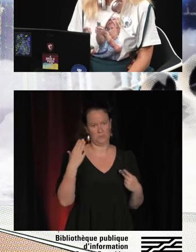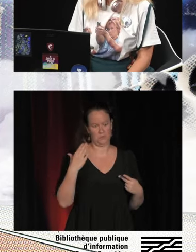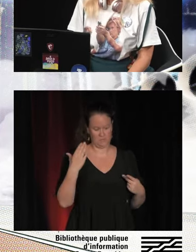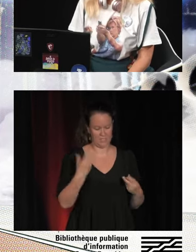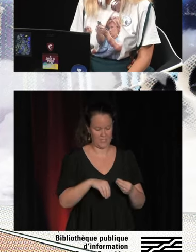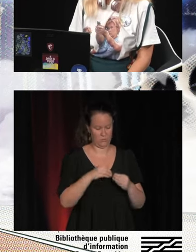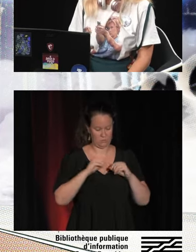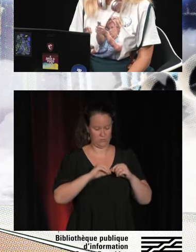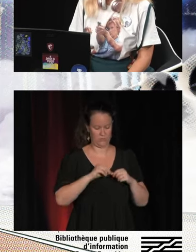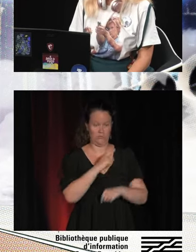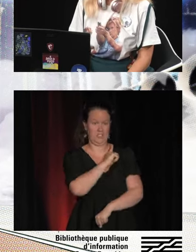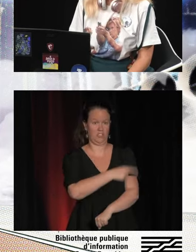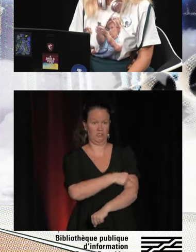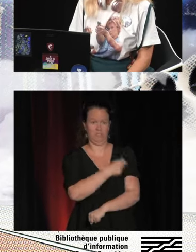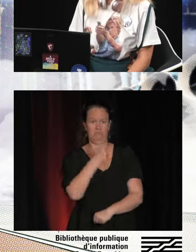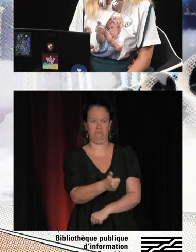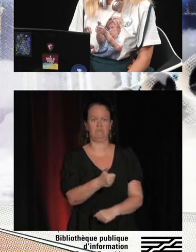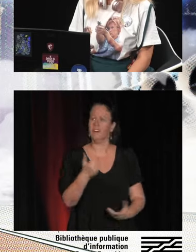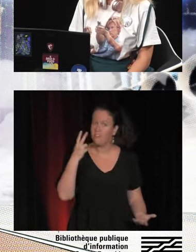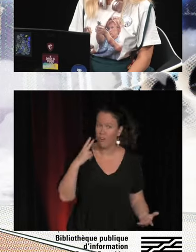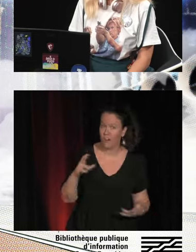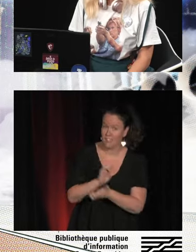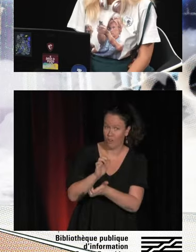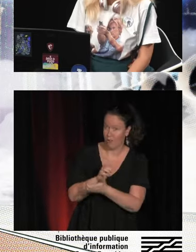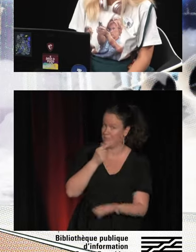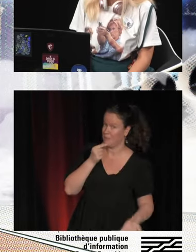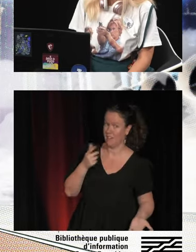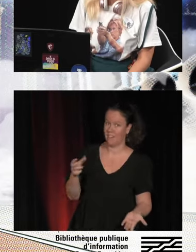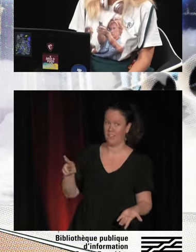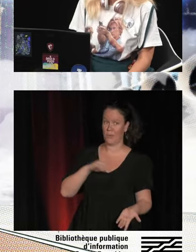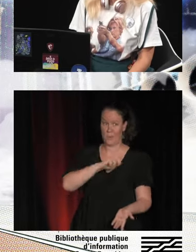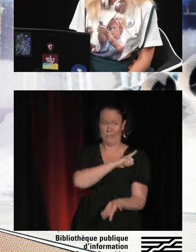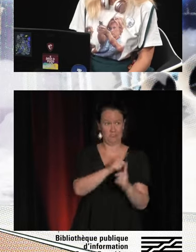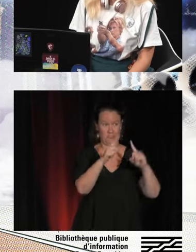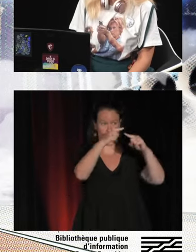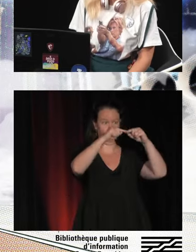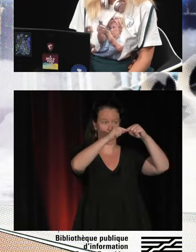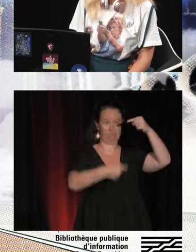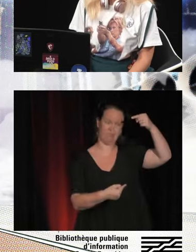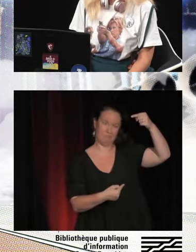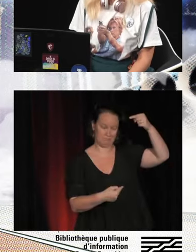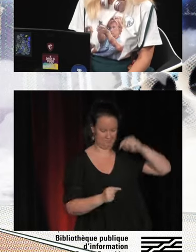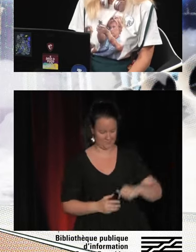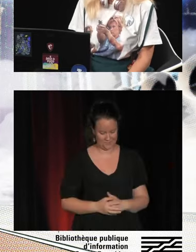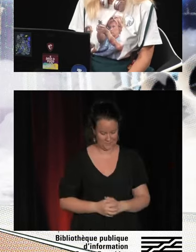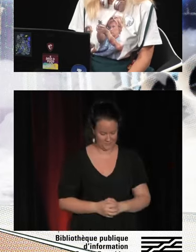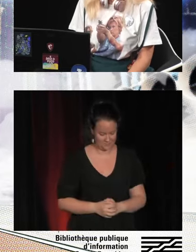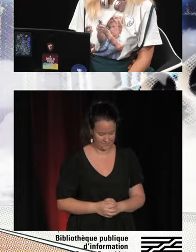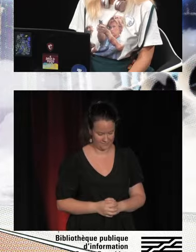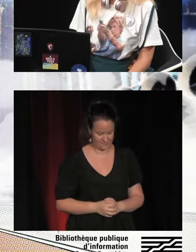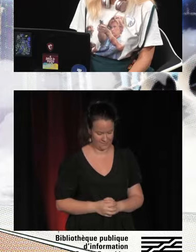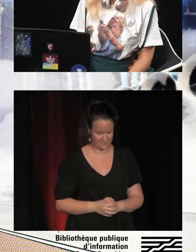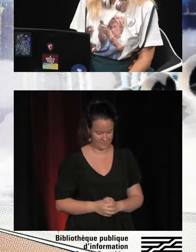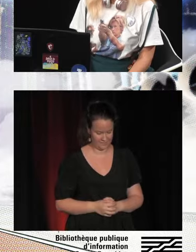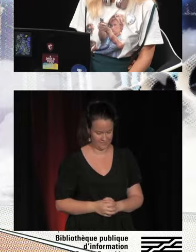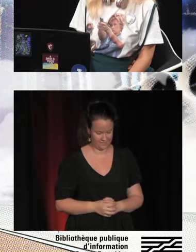toute votre énergie. Vous voyez qu'Infogrames, c'est des jeux sympas. Ils vous redonnent toute votre énergie. Bah, bien sûr. Des